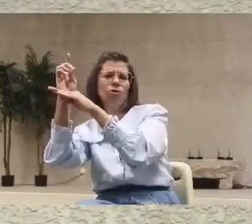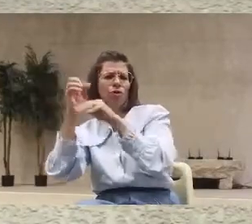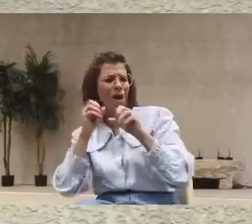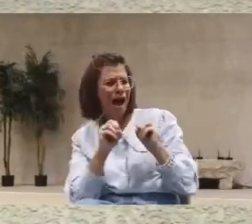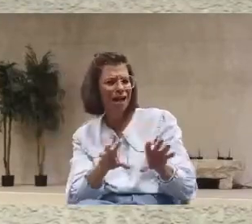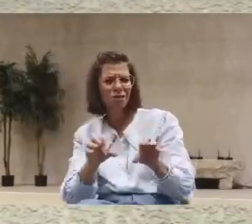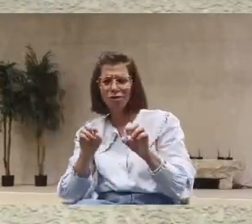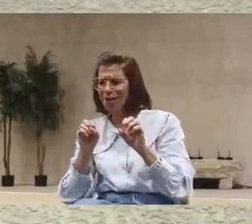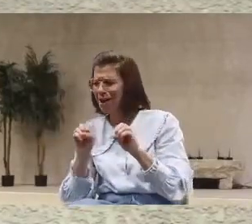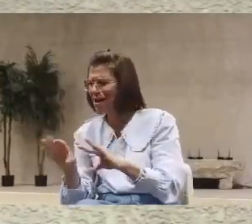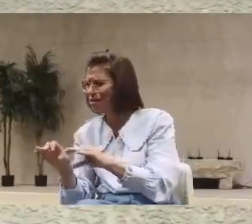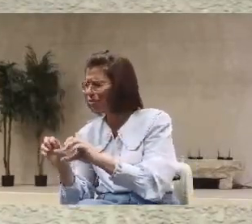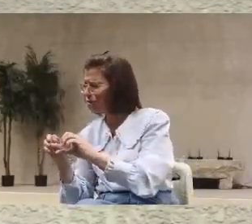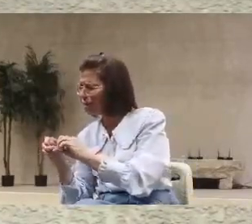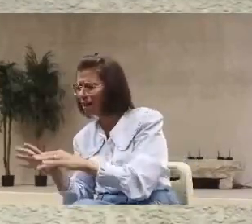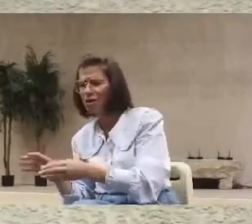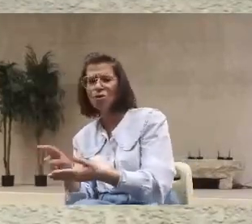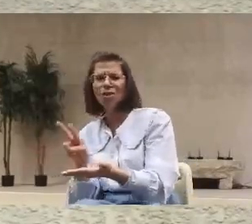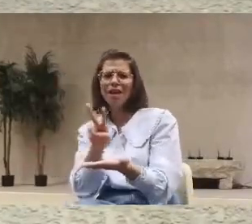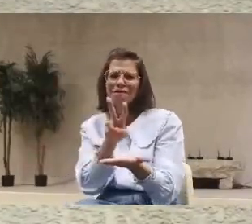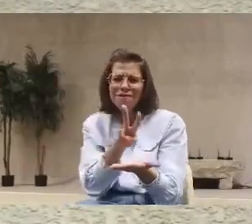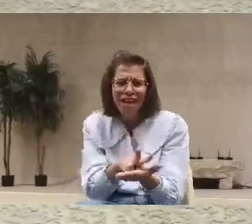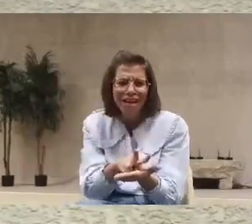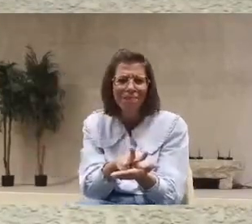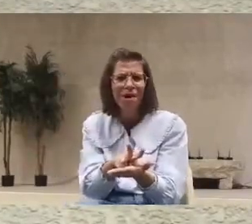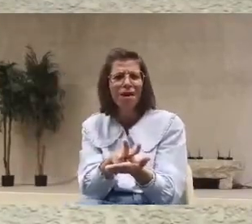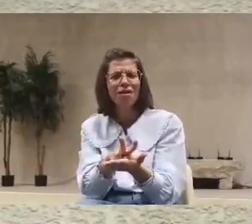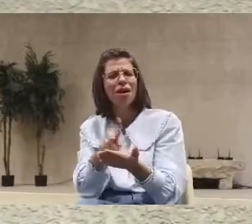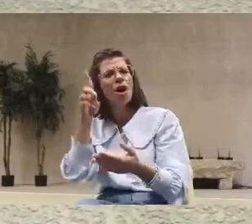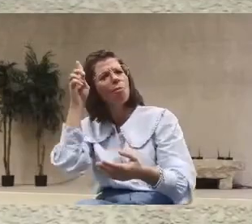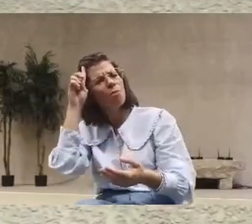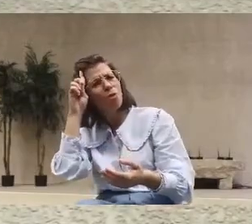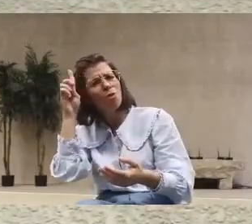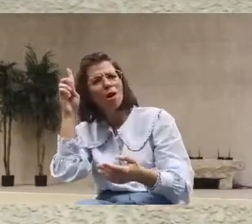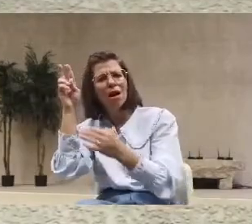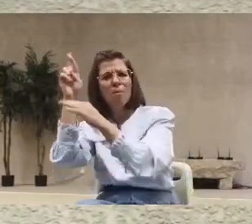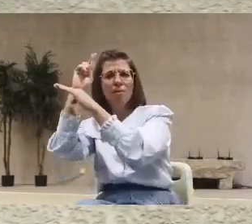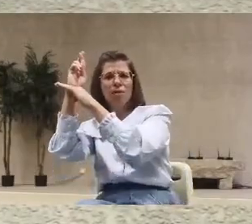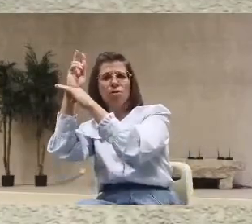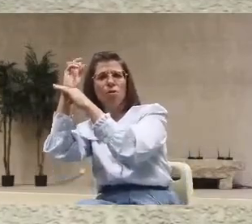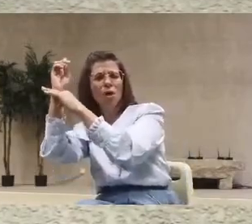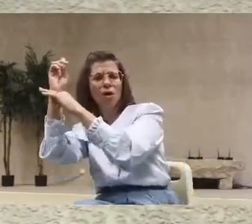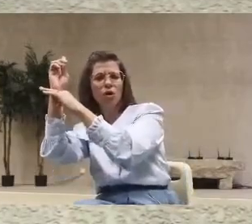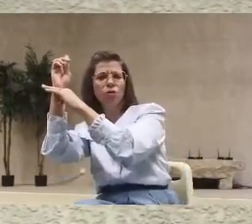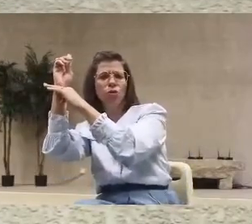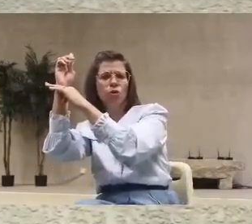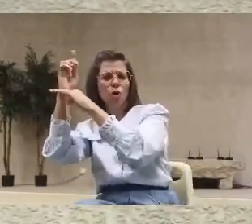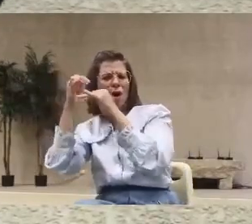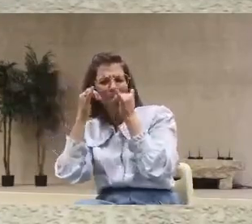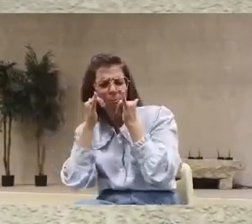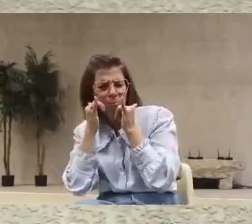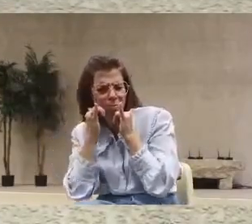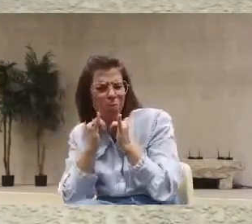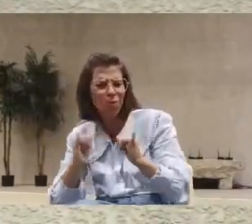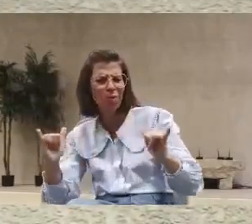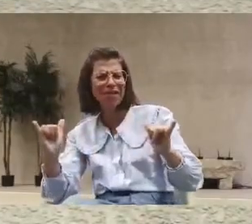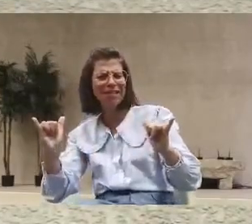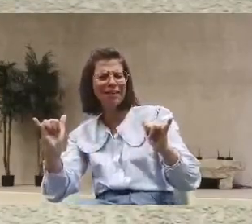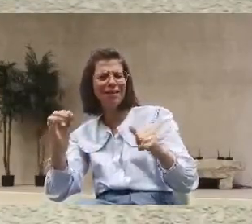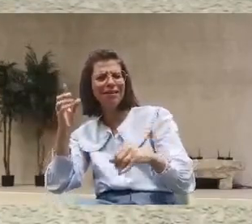? parce que le royaume de Dieu c'est la puissance de Dieu en action le royaume de Dieu c'est ce qui